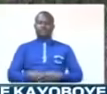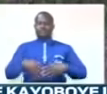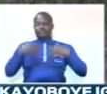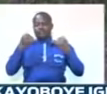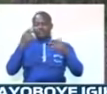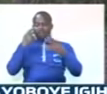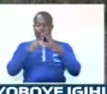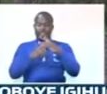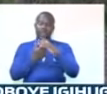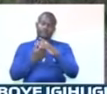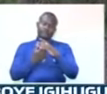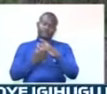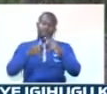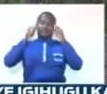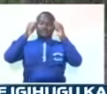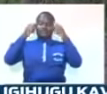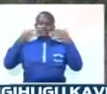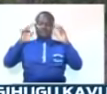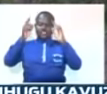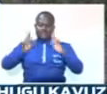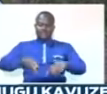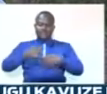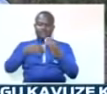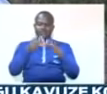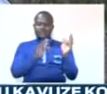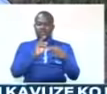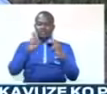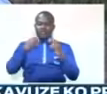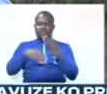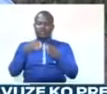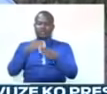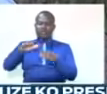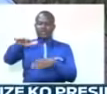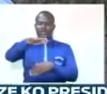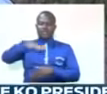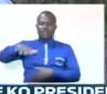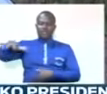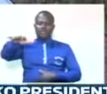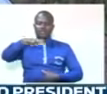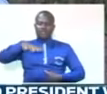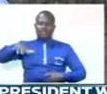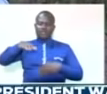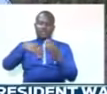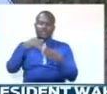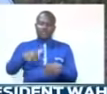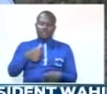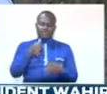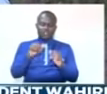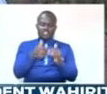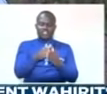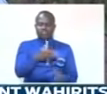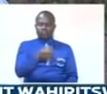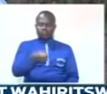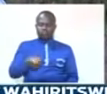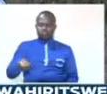bitangira ibyapa bya byahageze ubundi bagomba no kubaka ari ya aho yabugurizaga